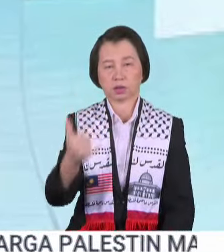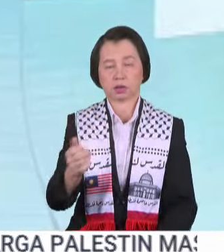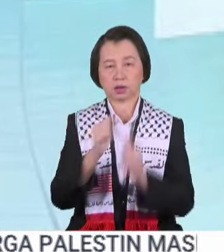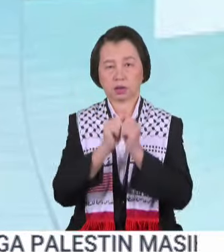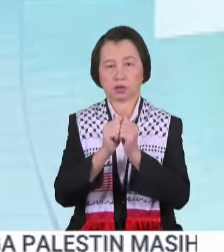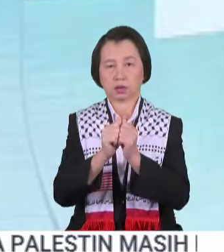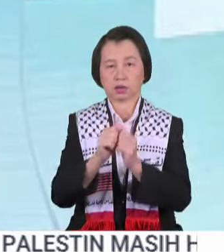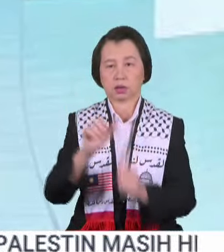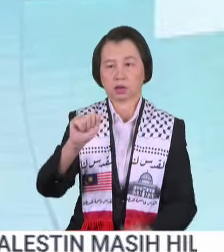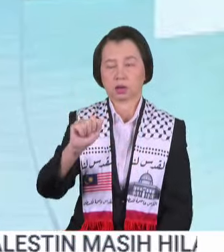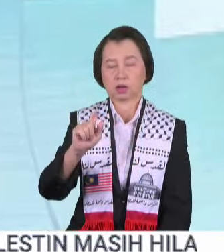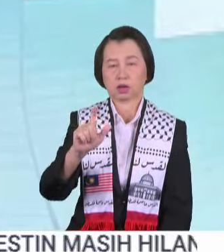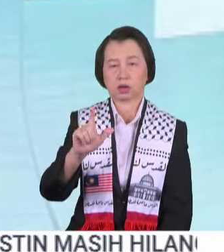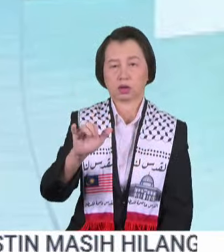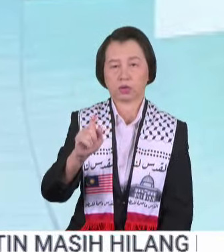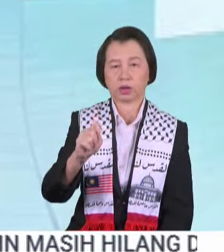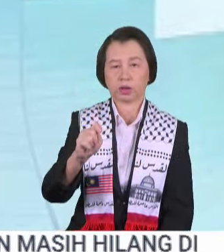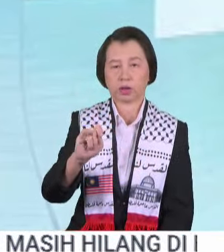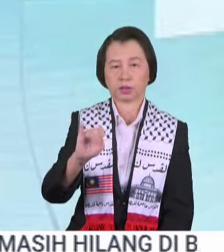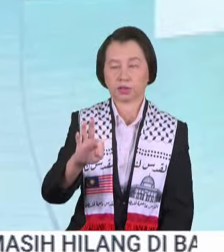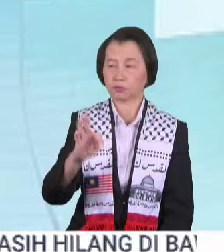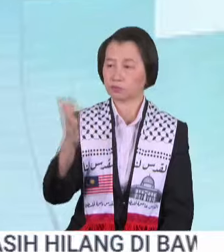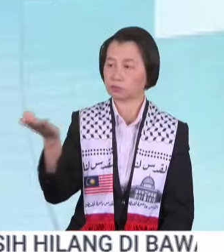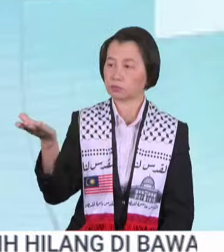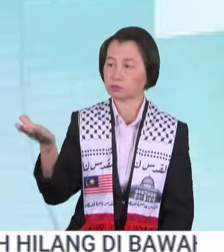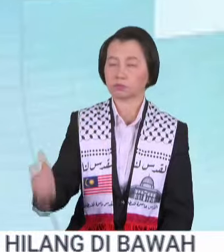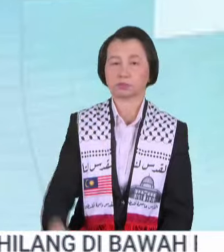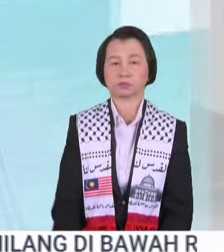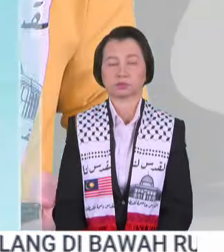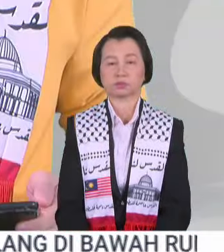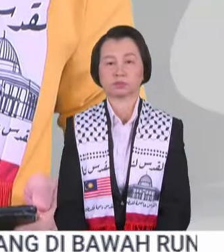Kita terus bersama Awatif Izzah Abdul Rahim. Silakan Izzah.